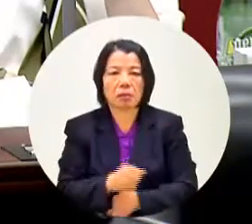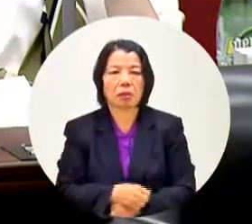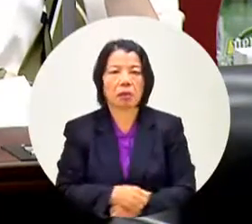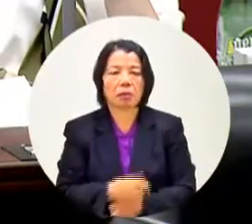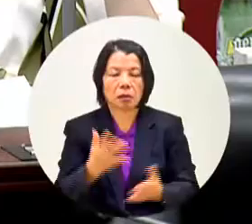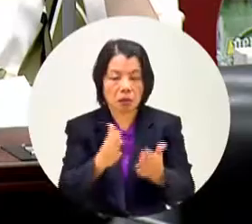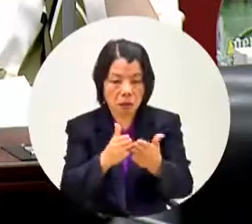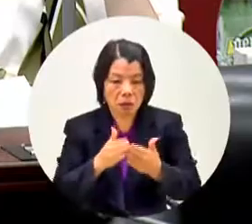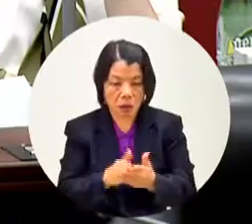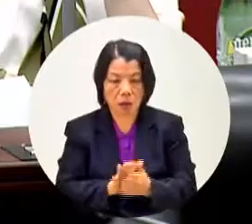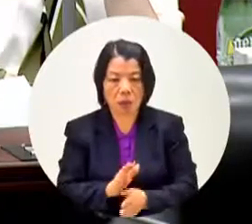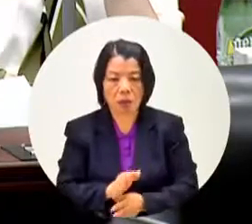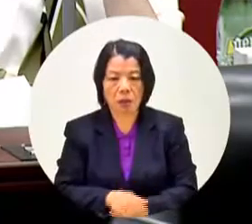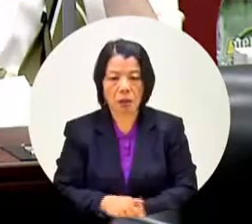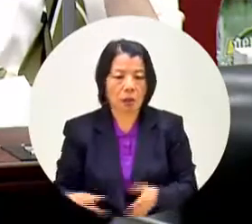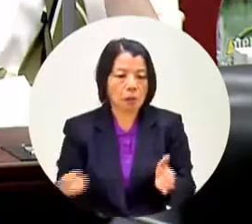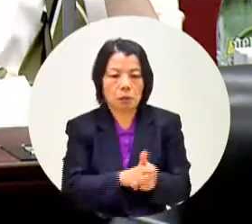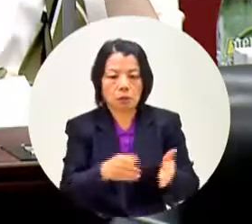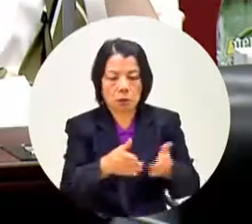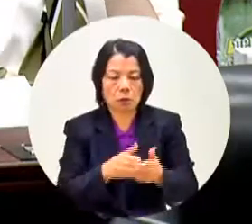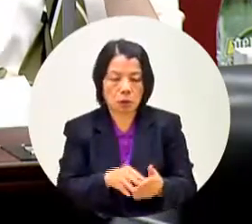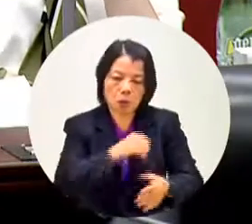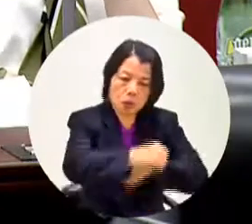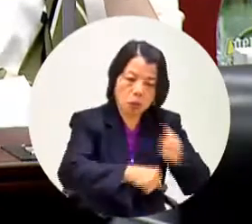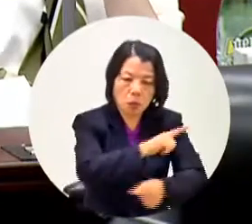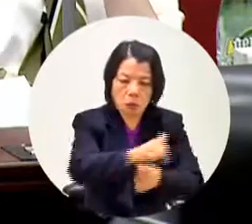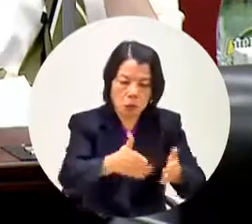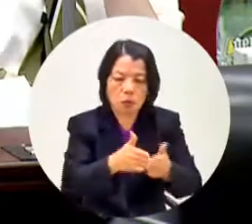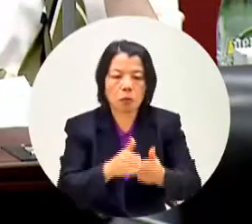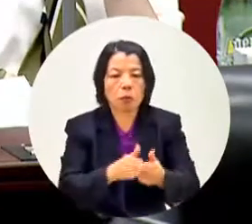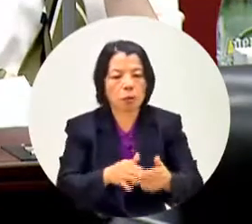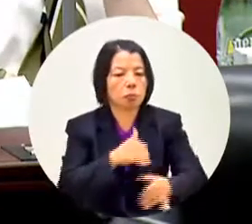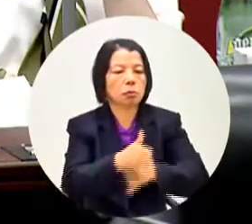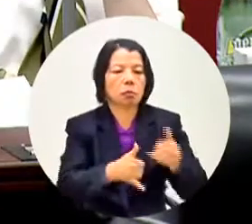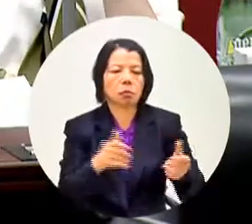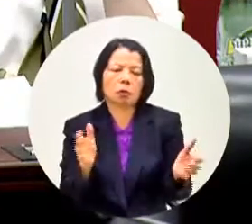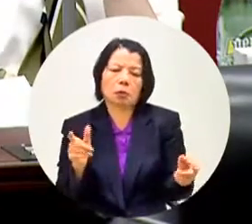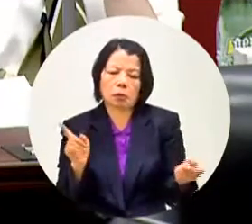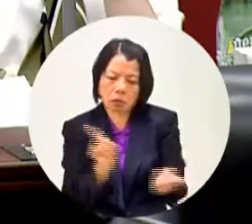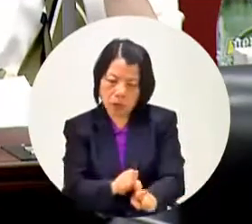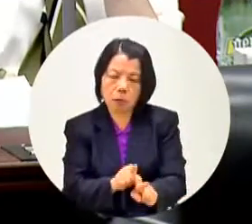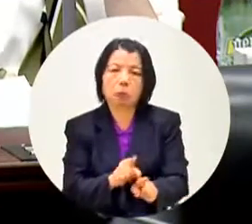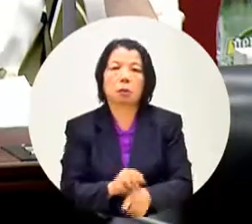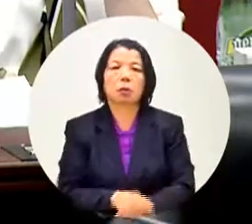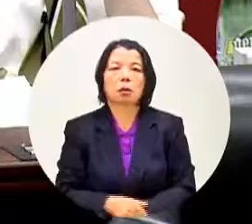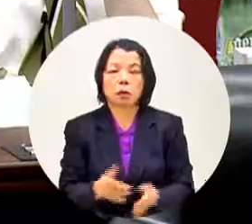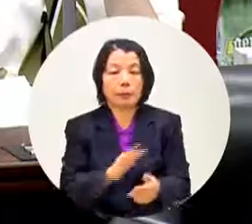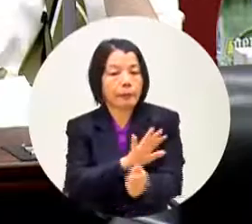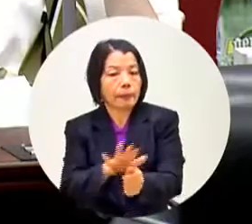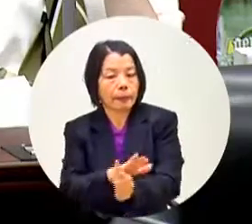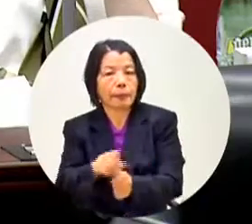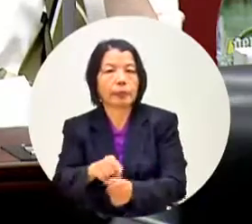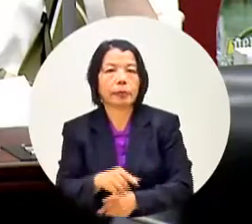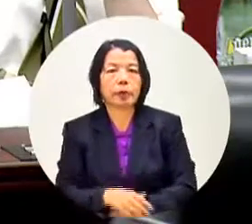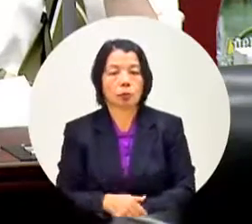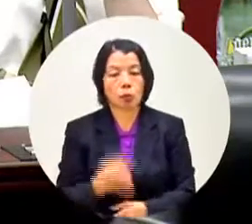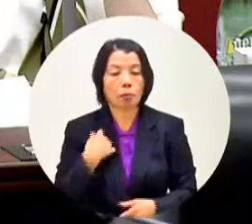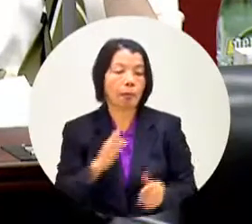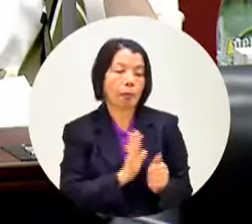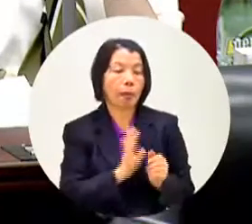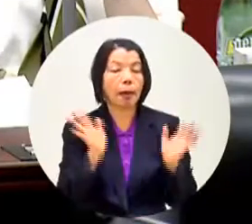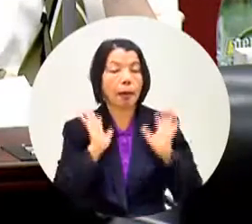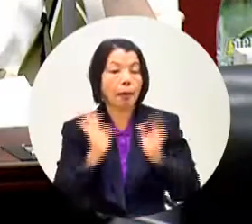减少他们去繁殖好的一个造成环境的问题的一个状况。所以本席每一年在接触这些活动之